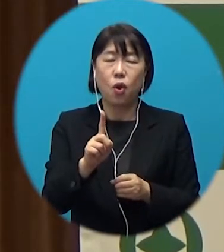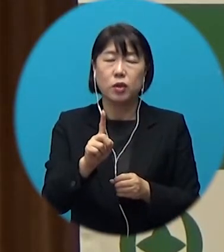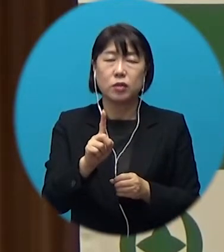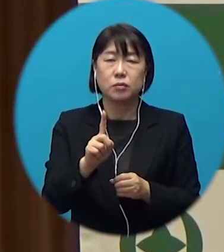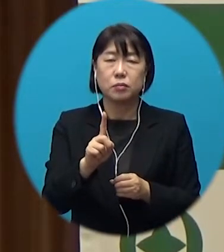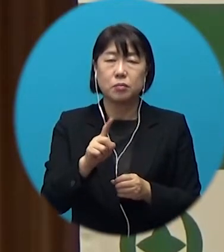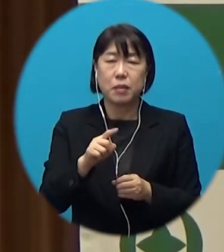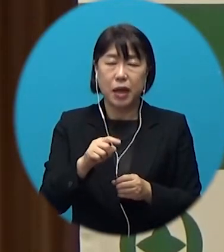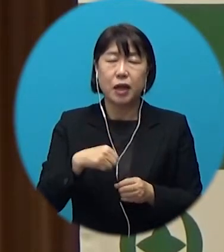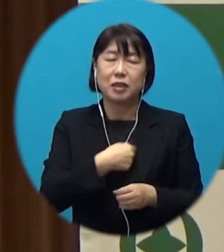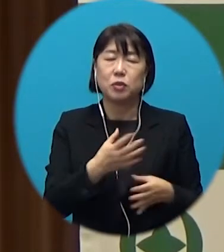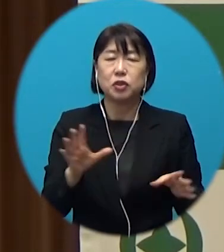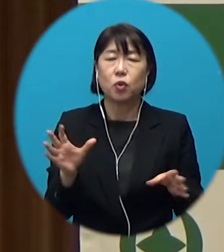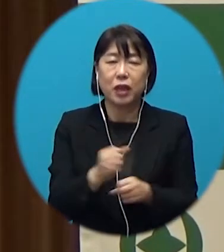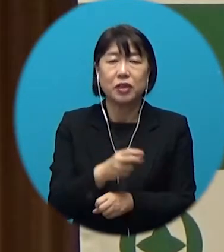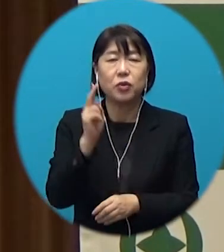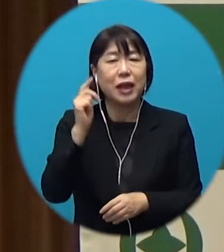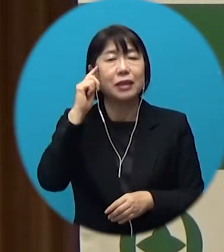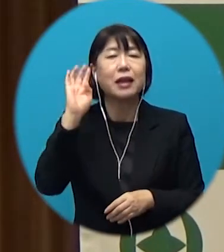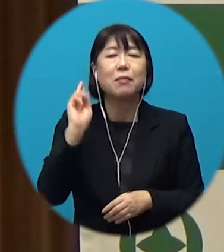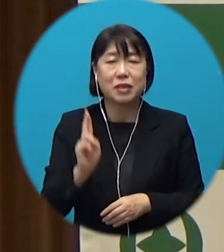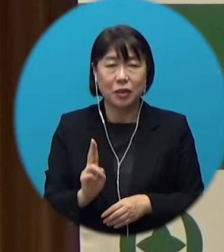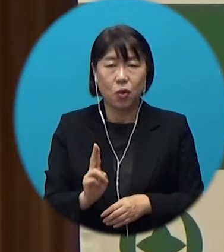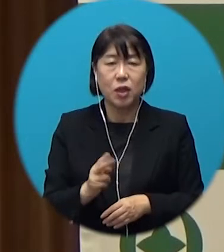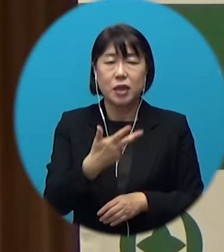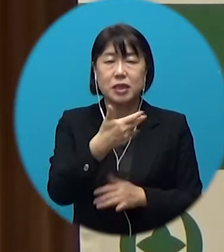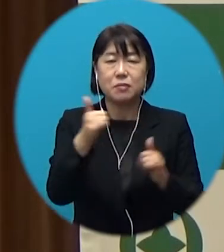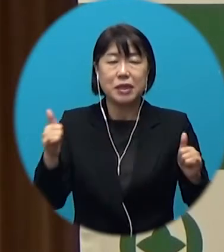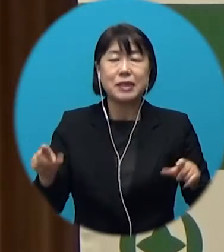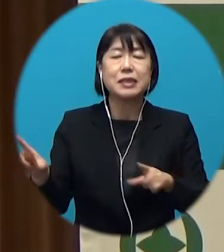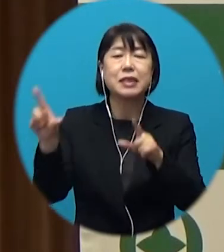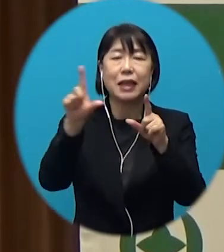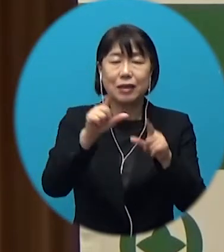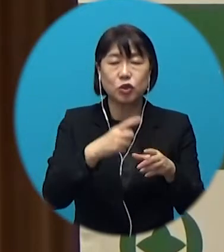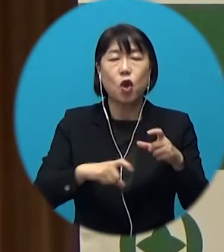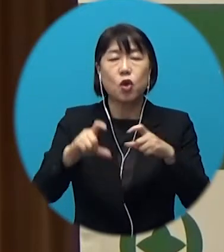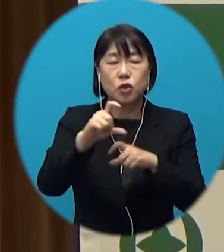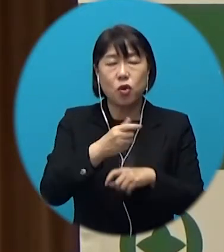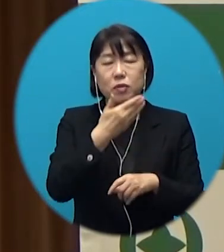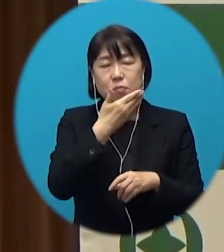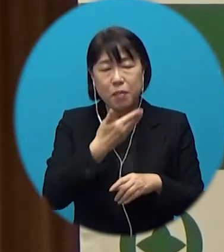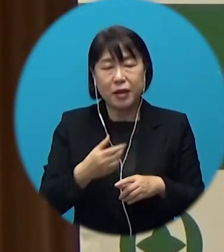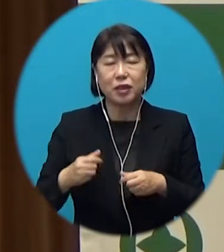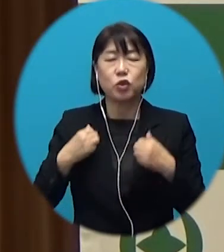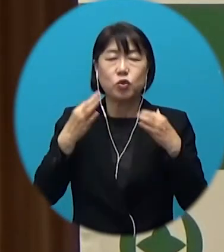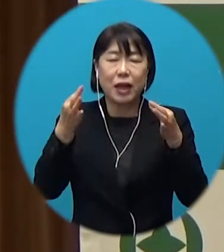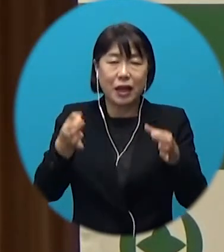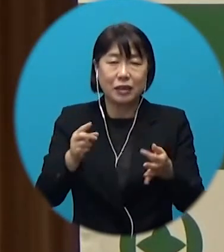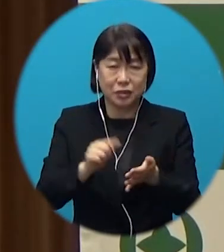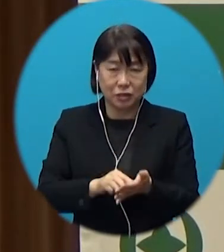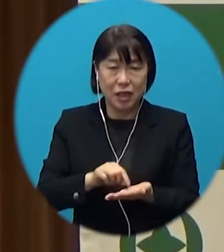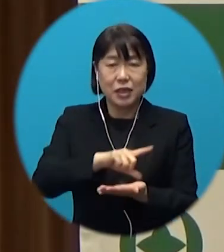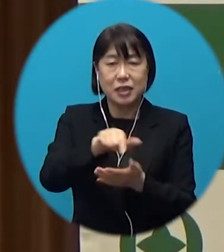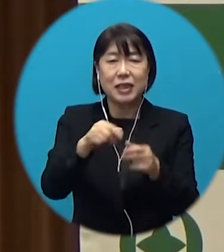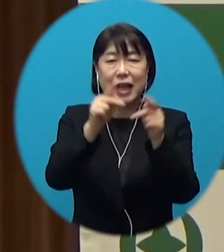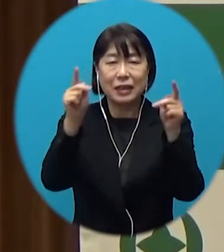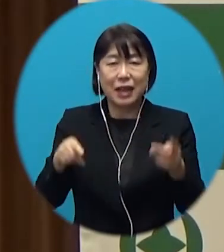ただくんですけれども、市民生活をより便利にいただくしていく地域課題を解決するために